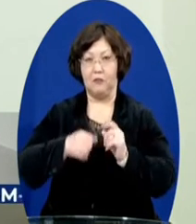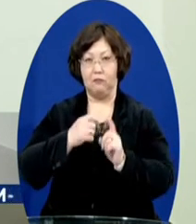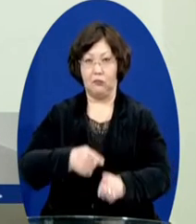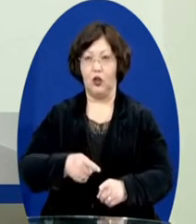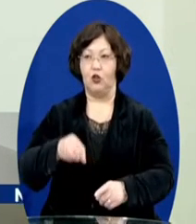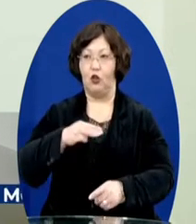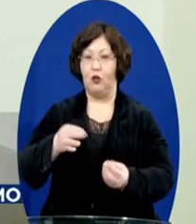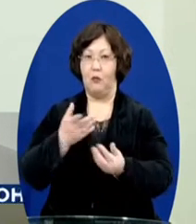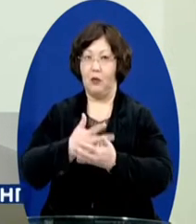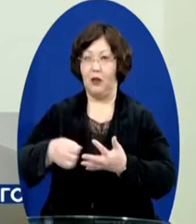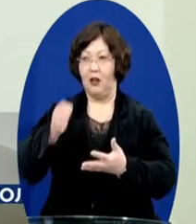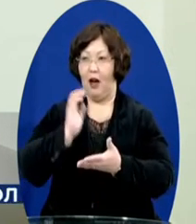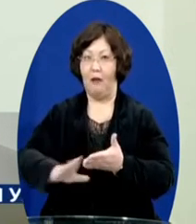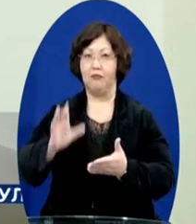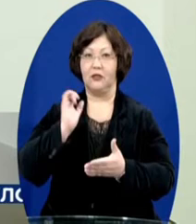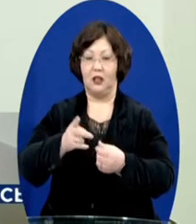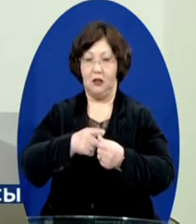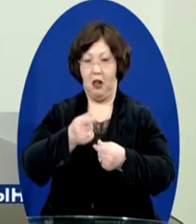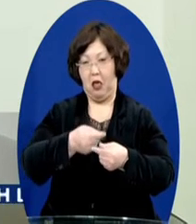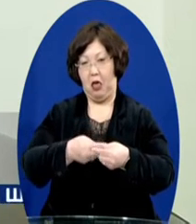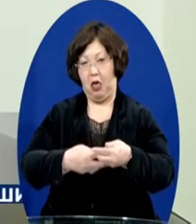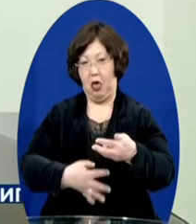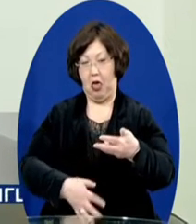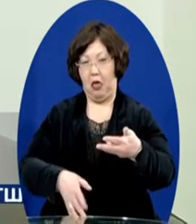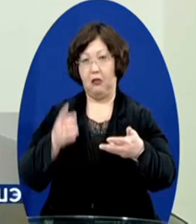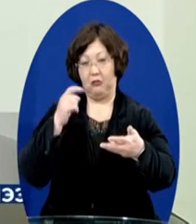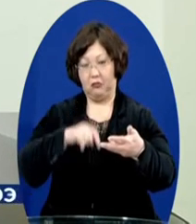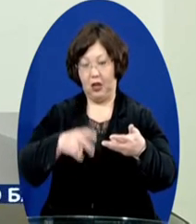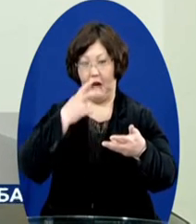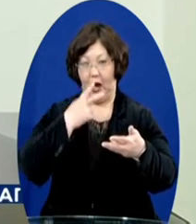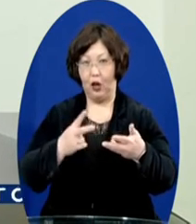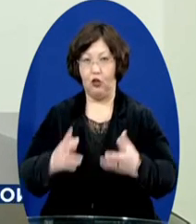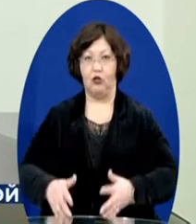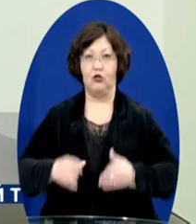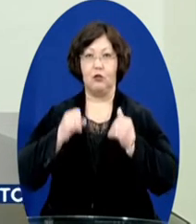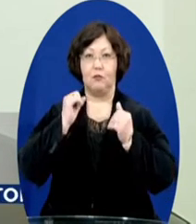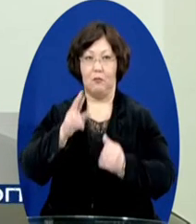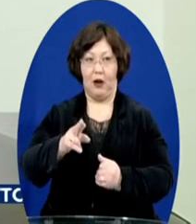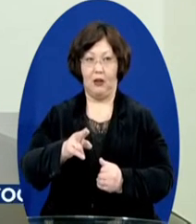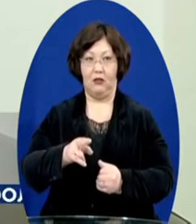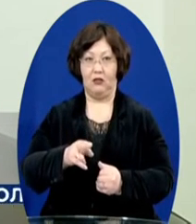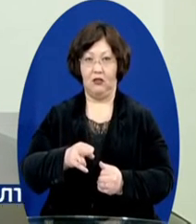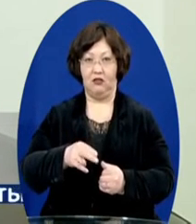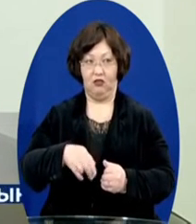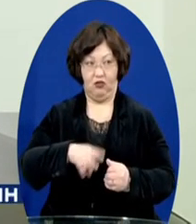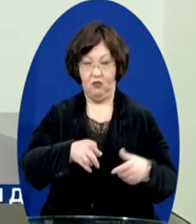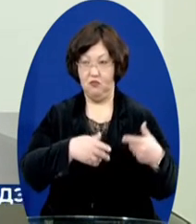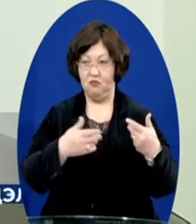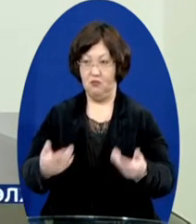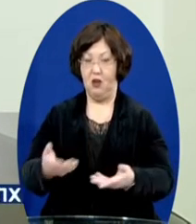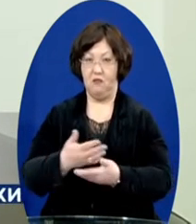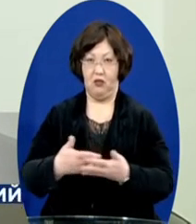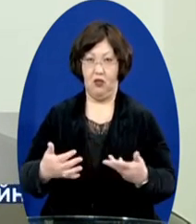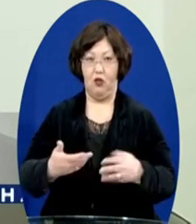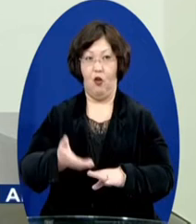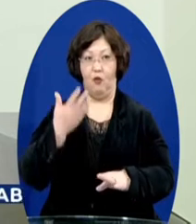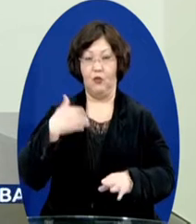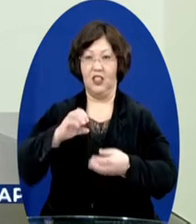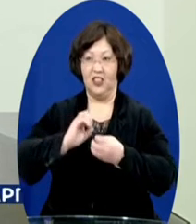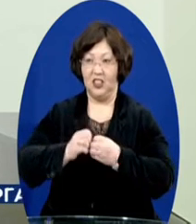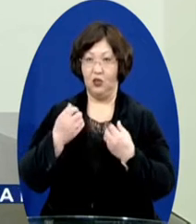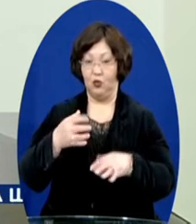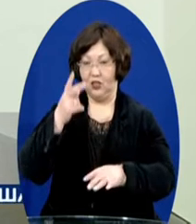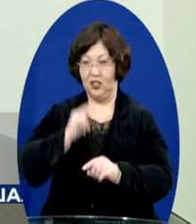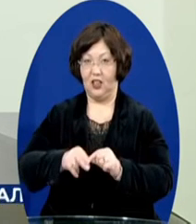зарцуулчихсан, тоног төхөөрөмж авцсан гэж ингээд бичсэн байгаа байхгүй юу? Гэтэл тэр чинь Хөгжлийн банкны гаргаж өгсөн металл байгаа тоо шүү дээ. Алишвэл нэг өмнө шийсэн